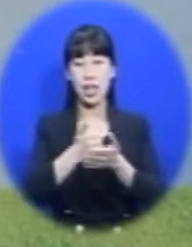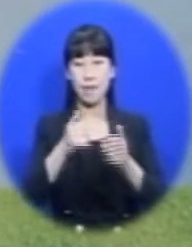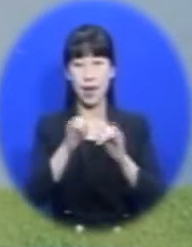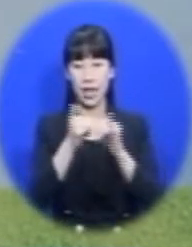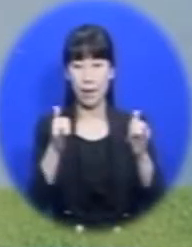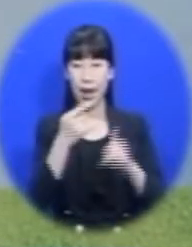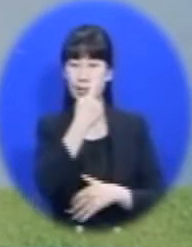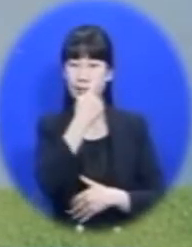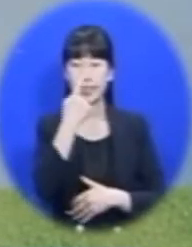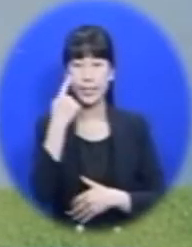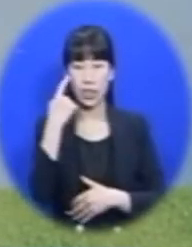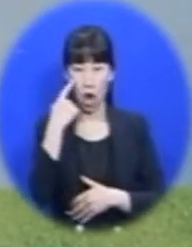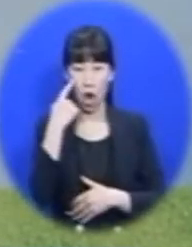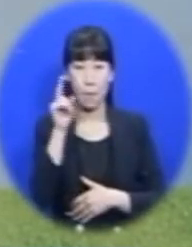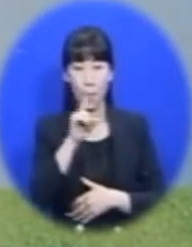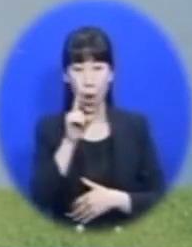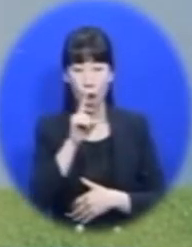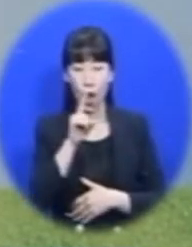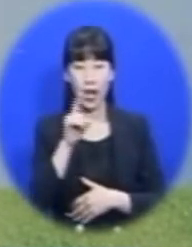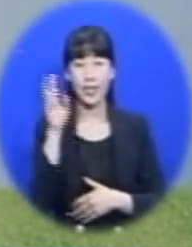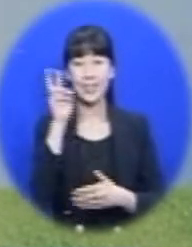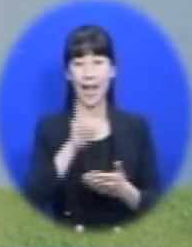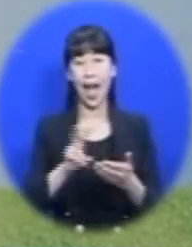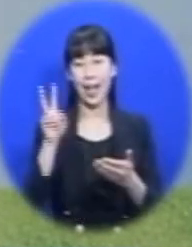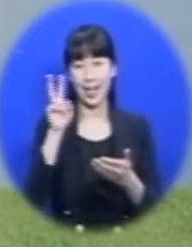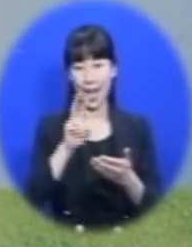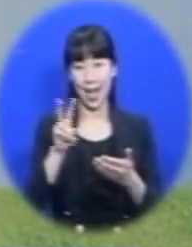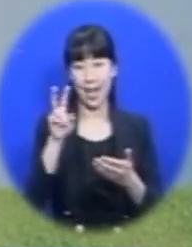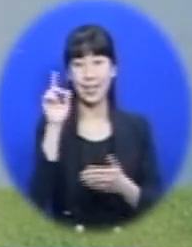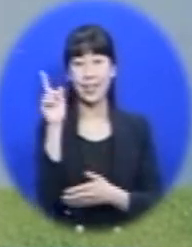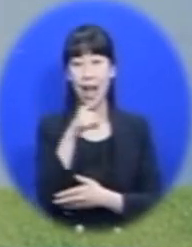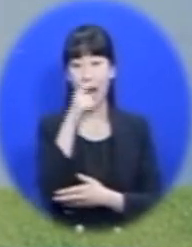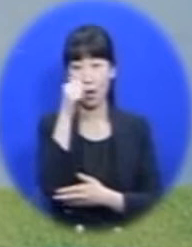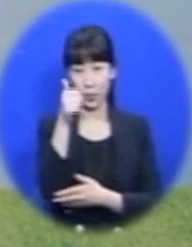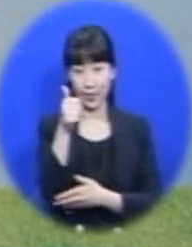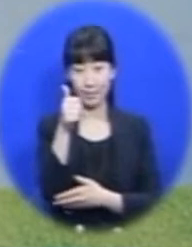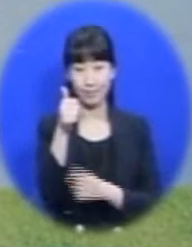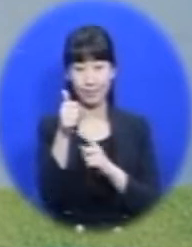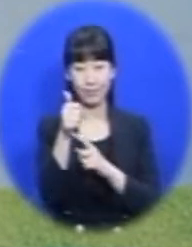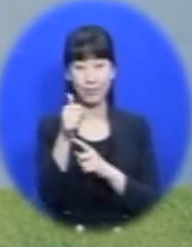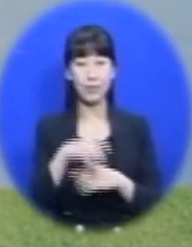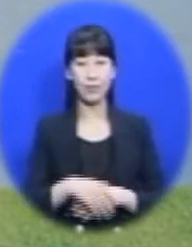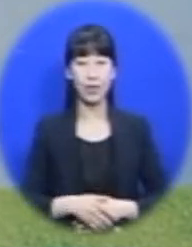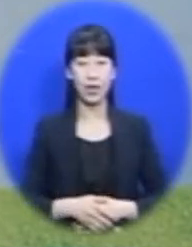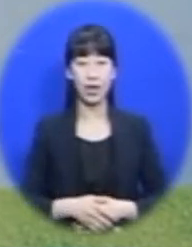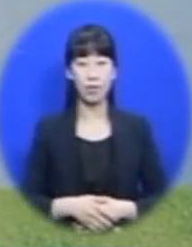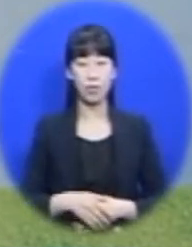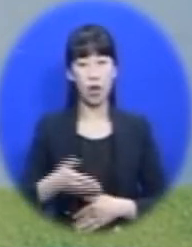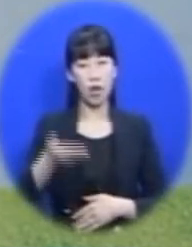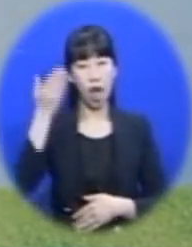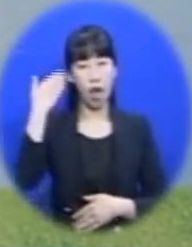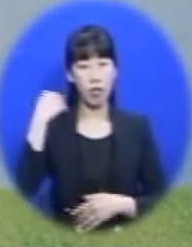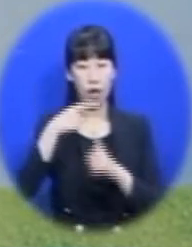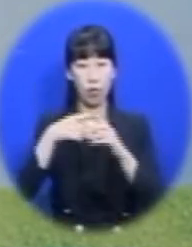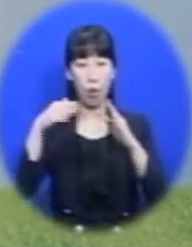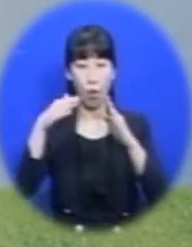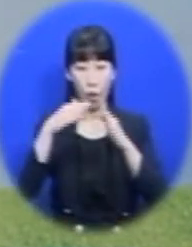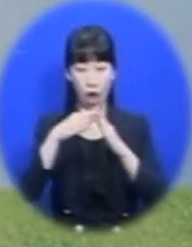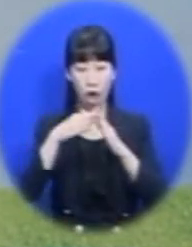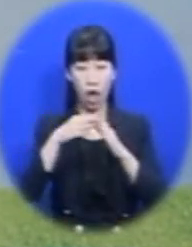가장 대표적인 증거가 다윗의 찬양입니다. 초대교회 선교사님들, 전도자들,